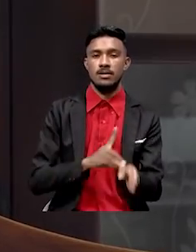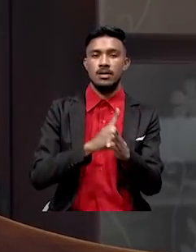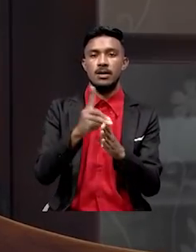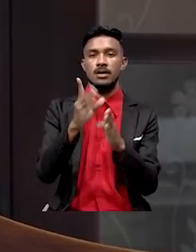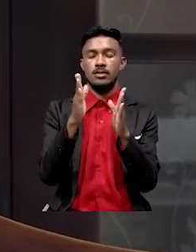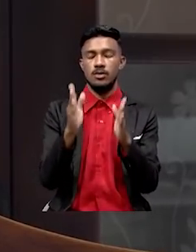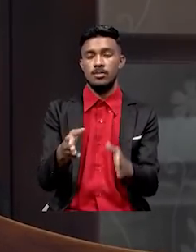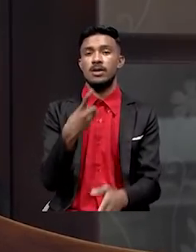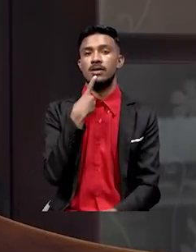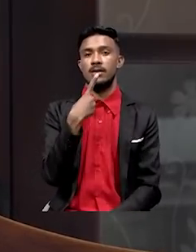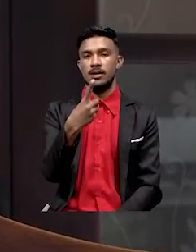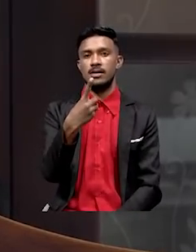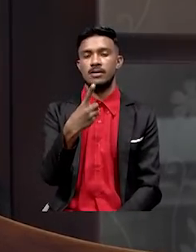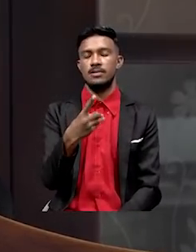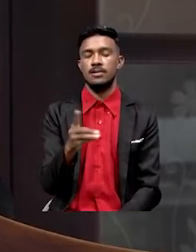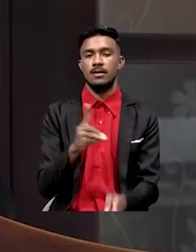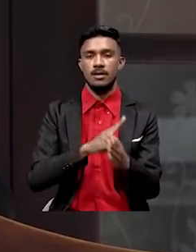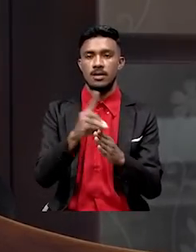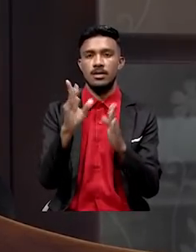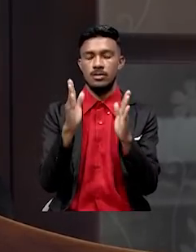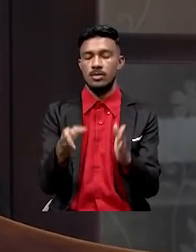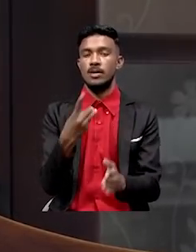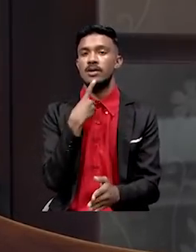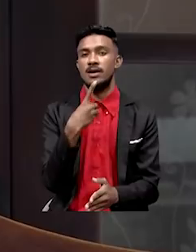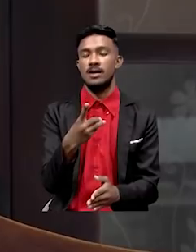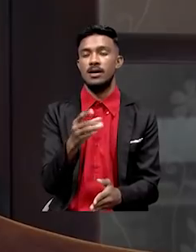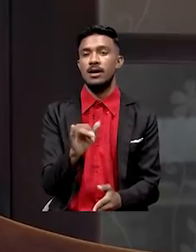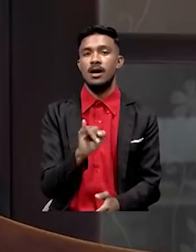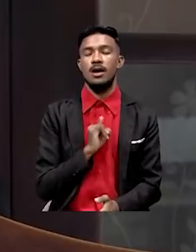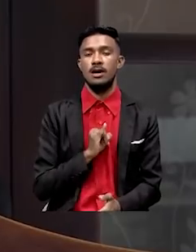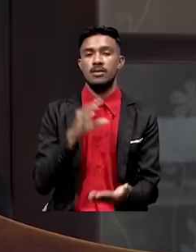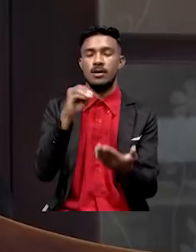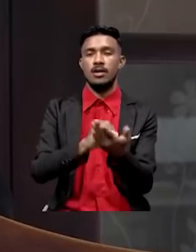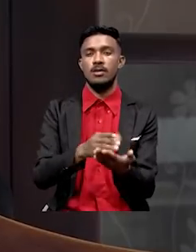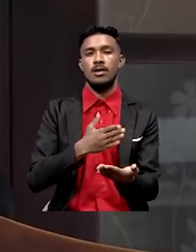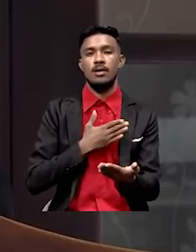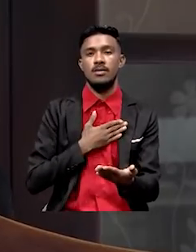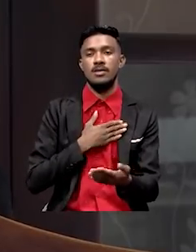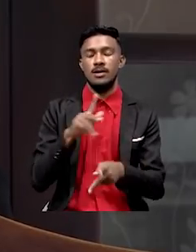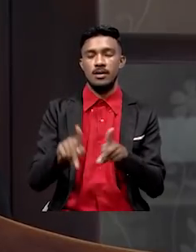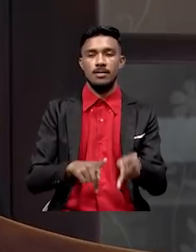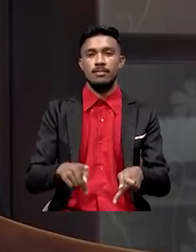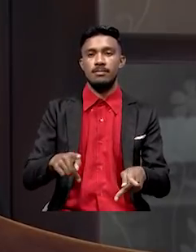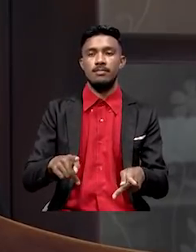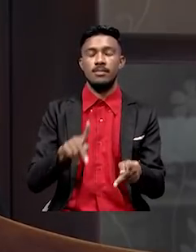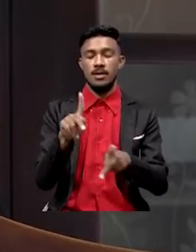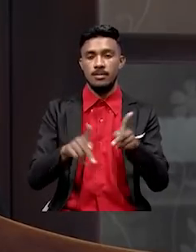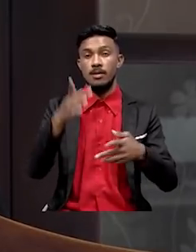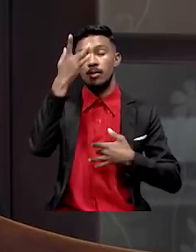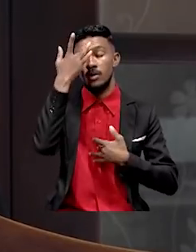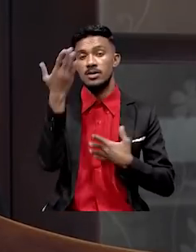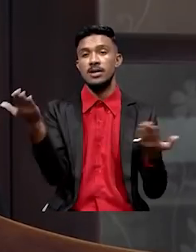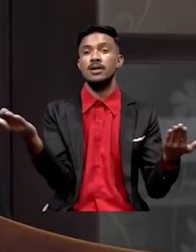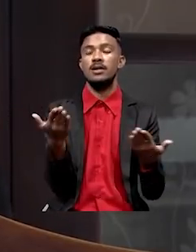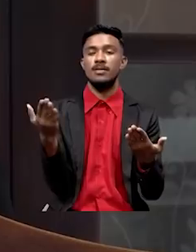manda. Né? Diretor mak manda di hau tau hau ne paciente ne be. La os ite imagina, se imi ya paciente na sanulu na